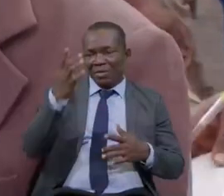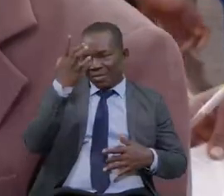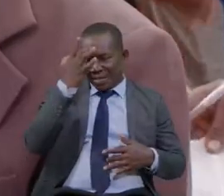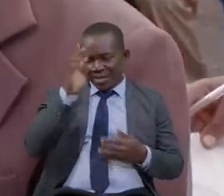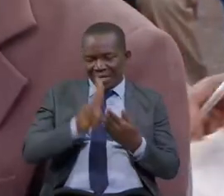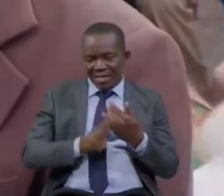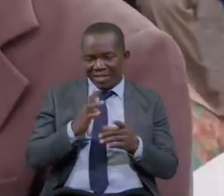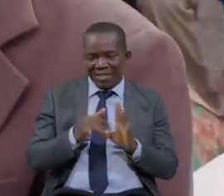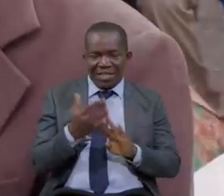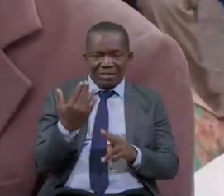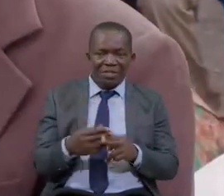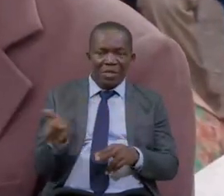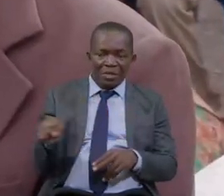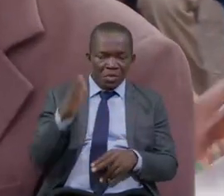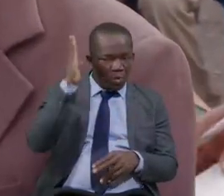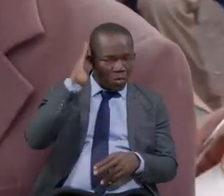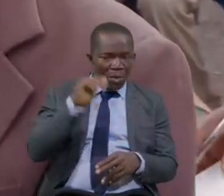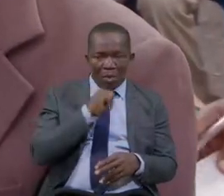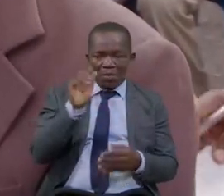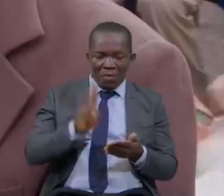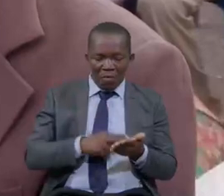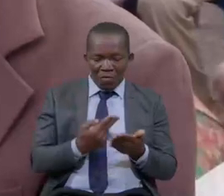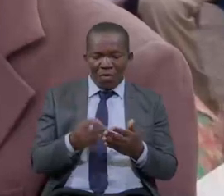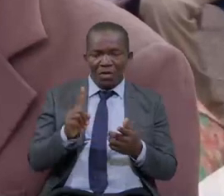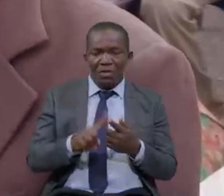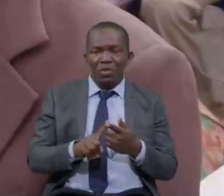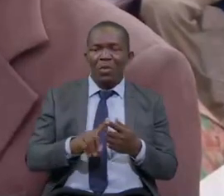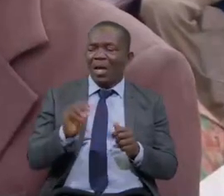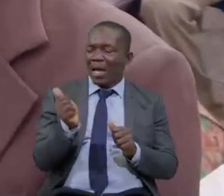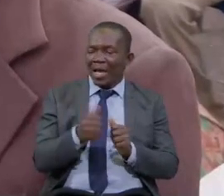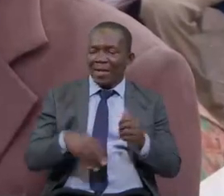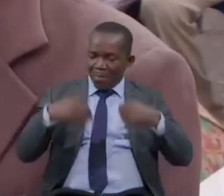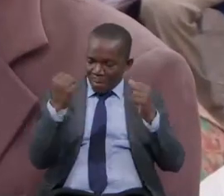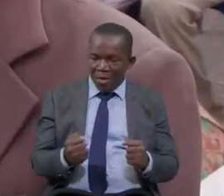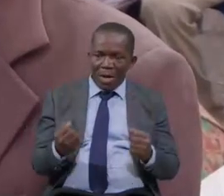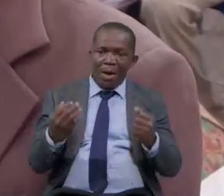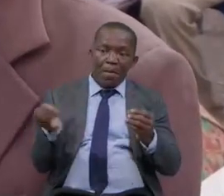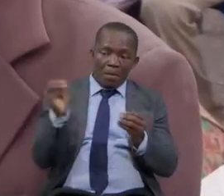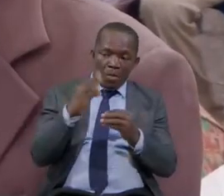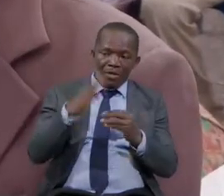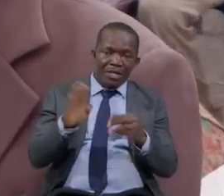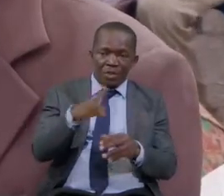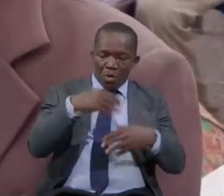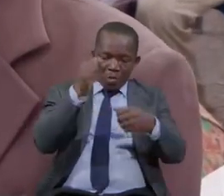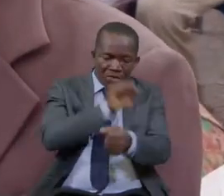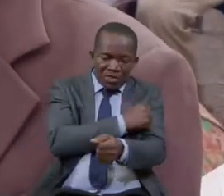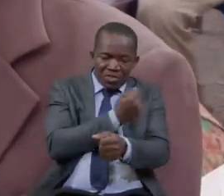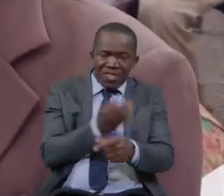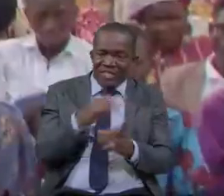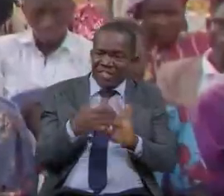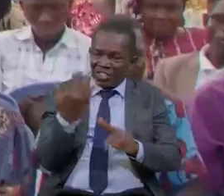aucune puissance au-dessus de ta force. Tu ne tomberas pas entre les mains